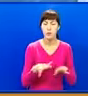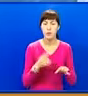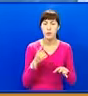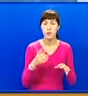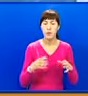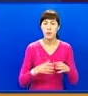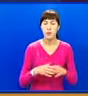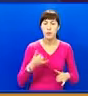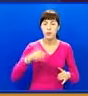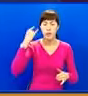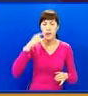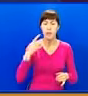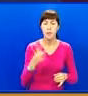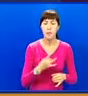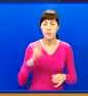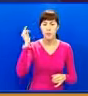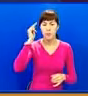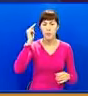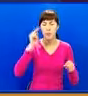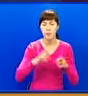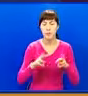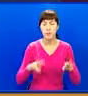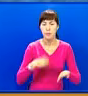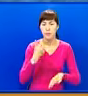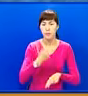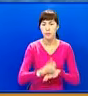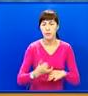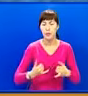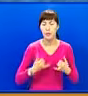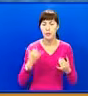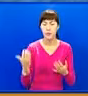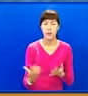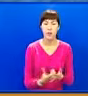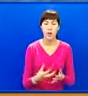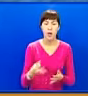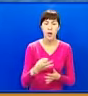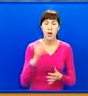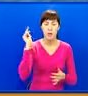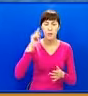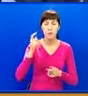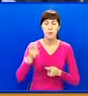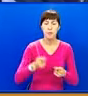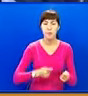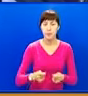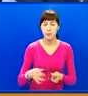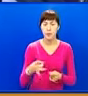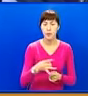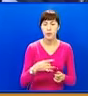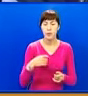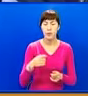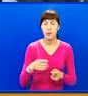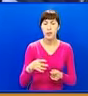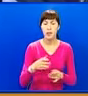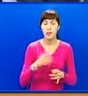топ мұғалім Қазақстан Республикасы білім және ғылым министрлігінің құрмет грамотасымен облыстық білім басқармасының аудан әкімінің